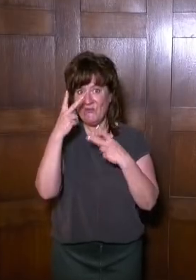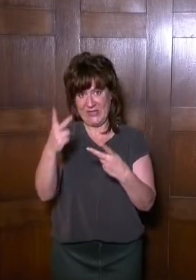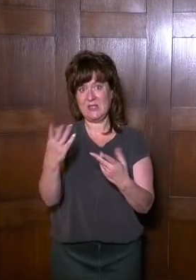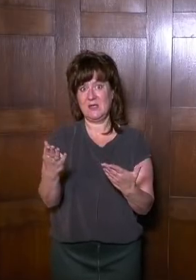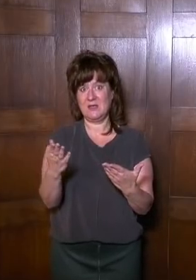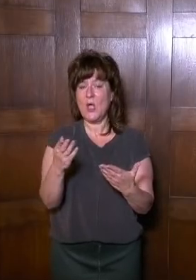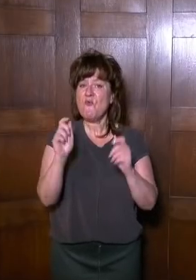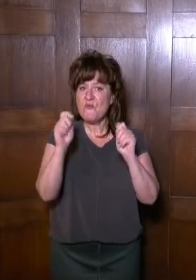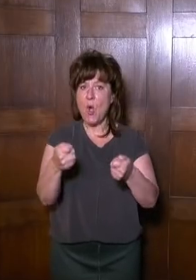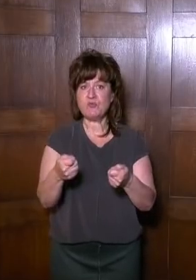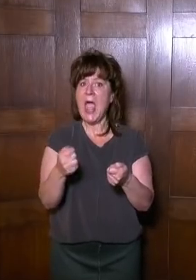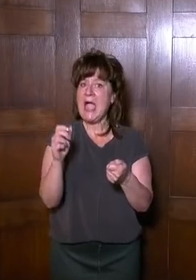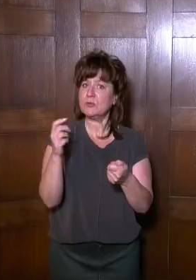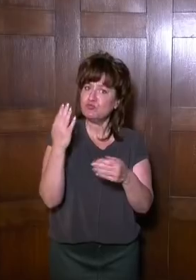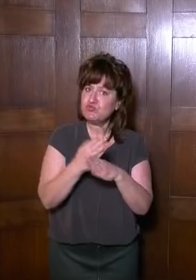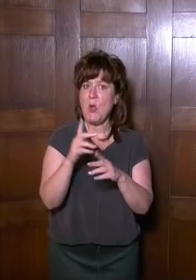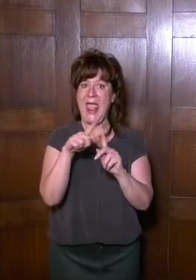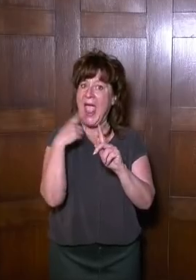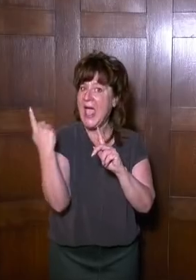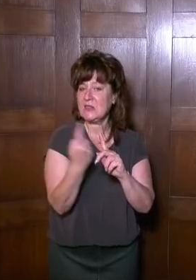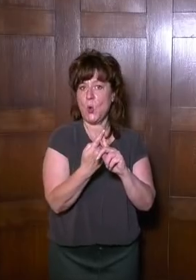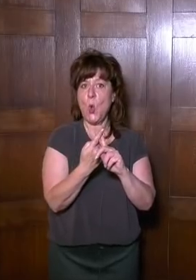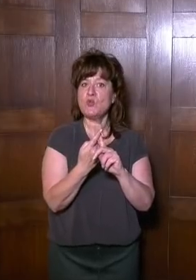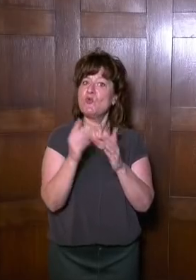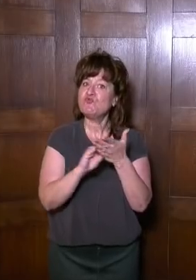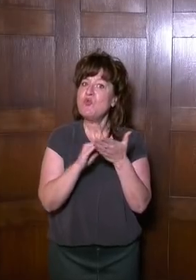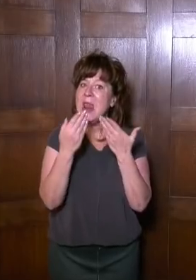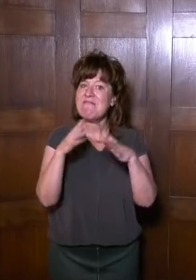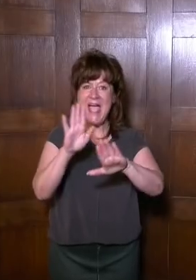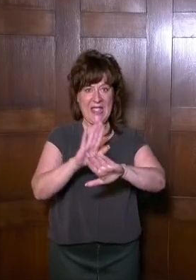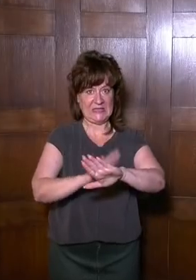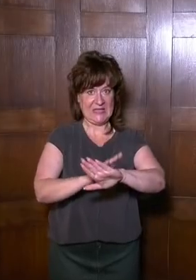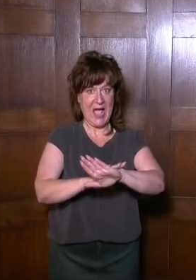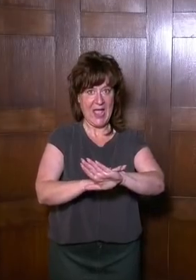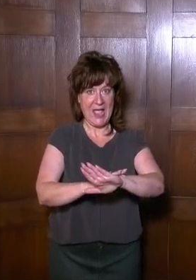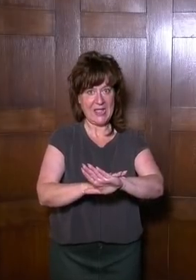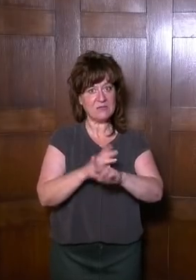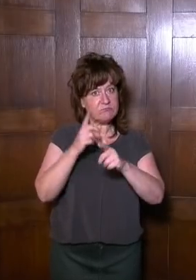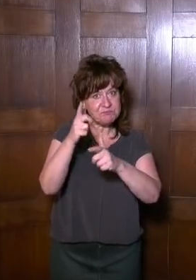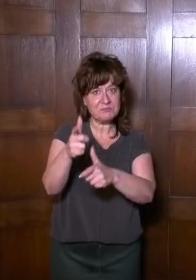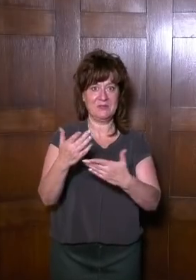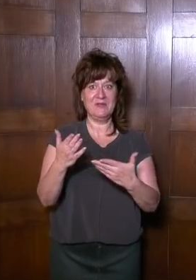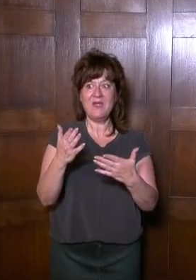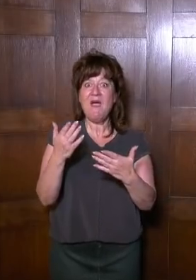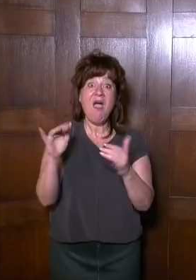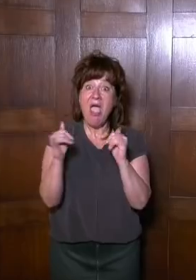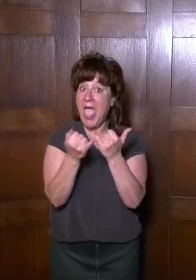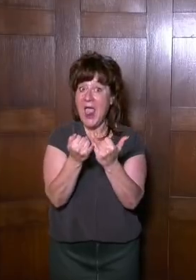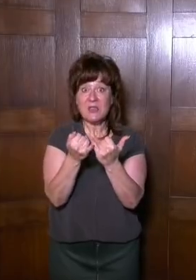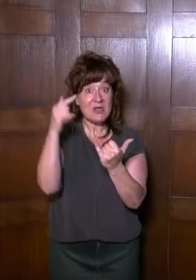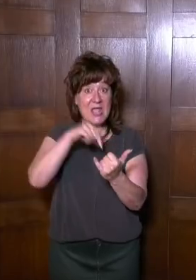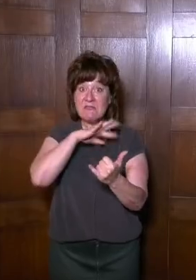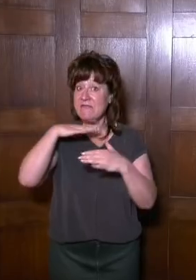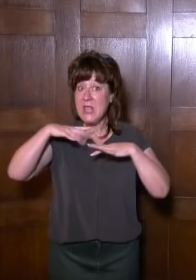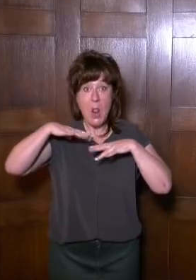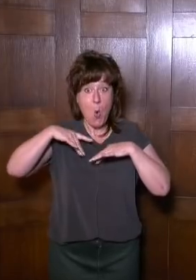Vorschlag, der in der ersten Runde gekommen ist. Wie sieht es mit Schülerfreizeiten aus, dass es da eben auch wichtig ist, dass wenn Eltern, die ja jetzt auch viel Urlaub genommen